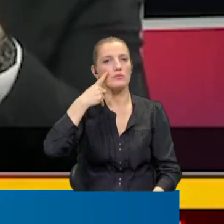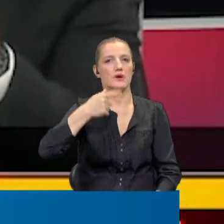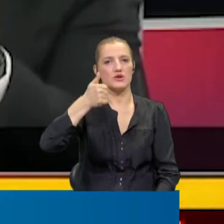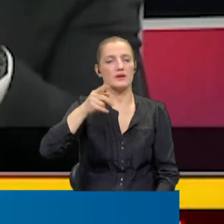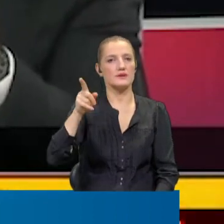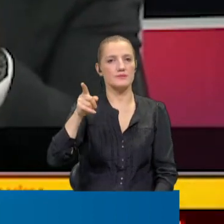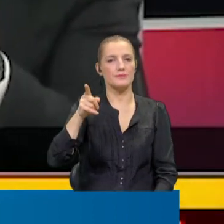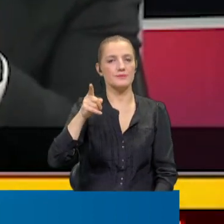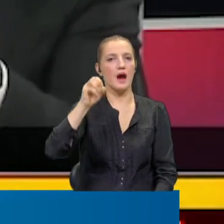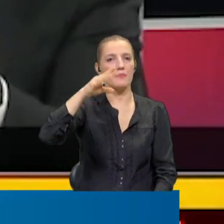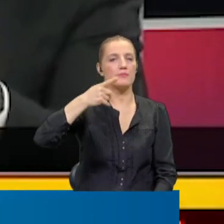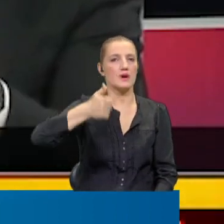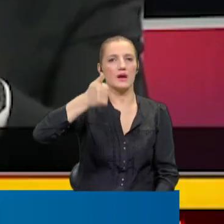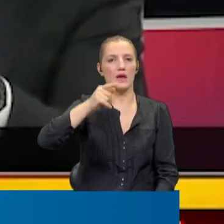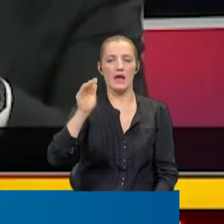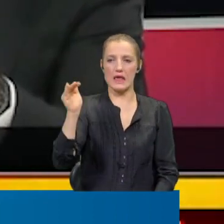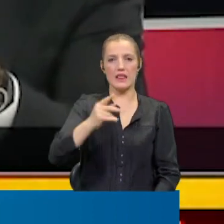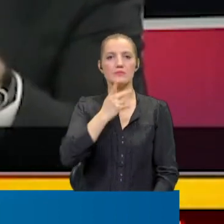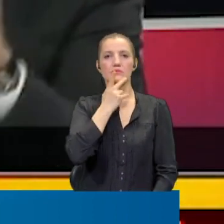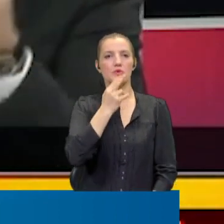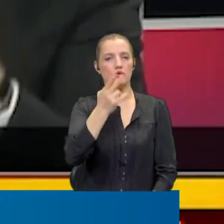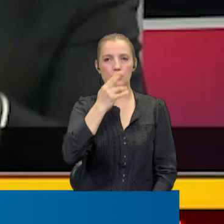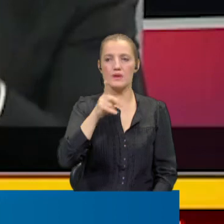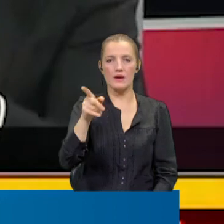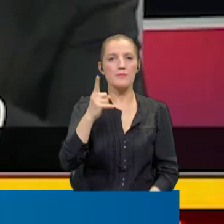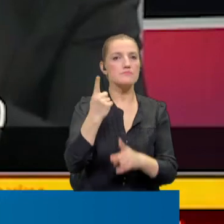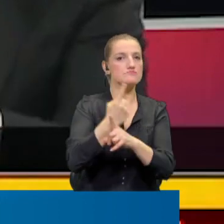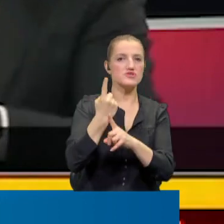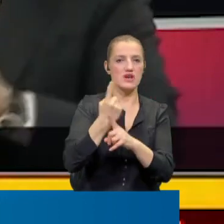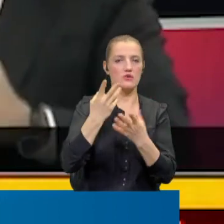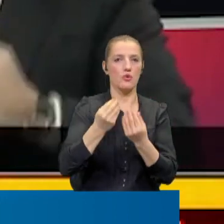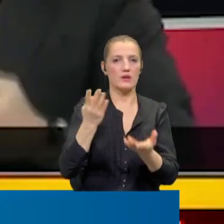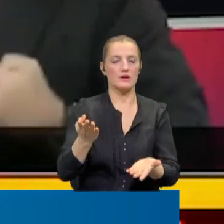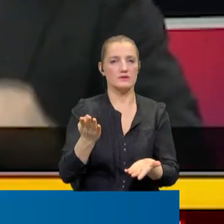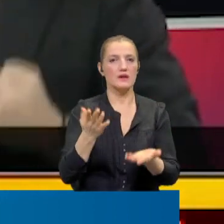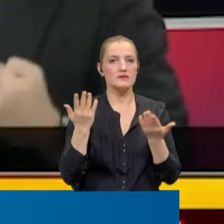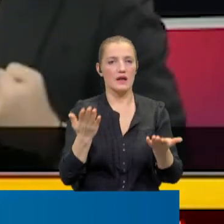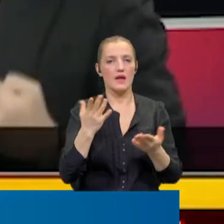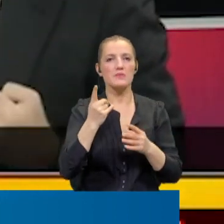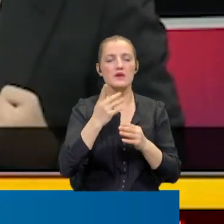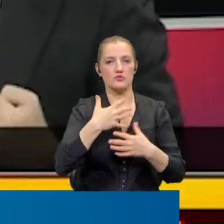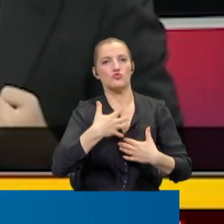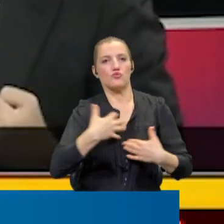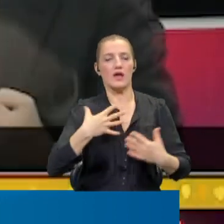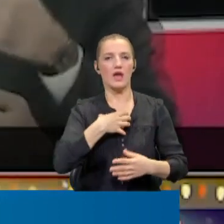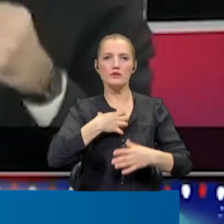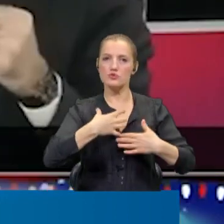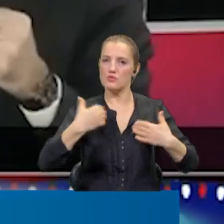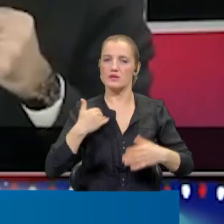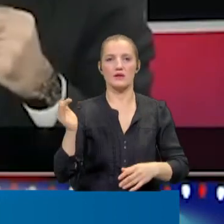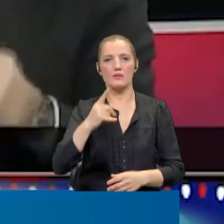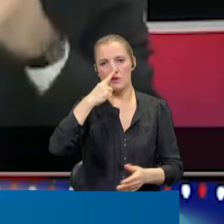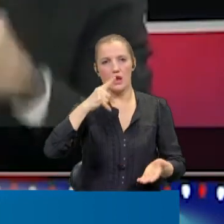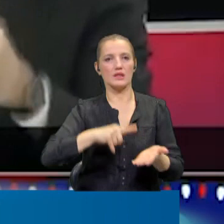Ben hissediyorsunuz olacaktı Bu bir şeyler oluyor zaten büyük bir özgüvenle gelmiş